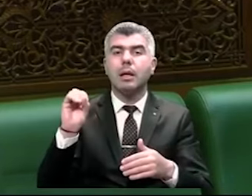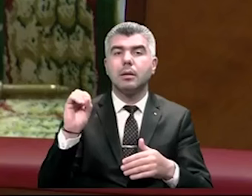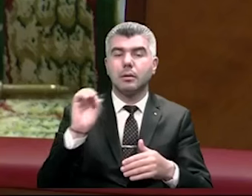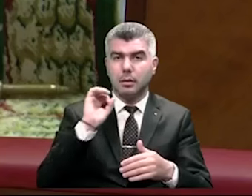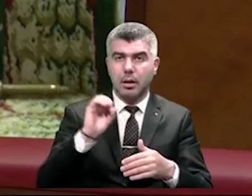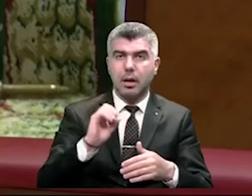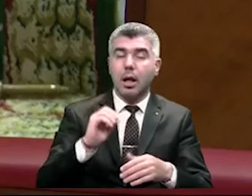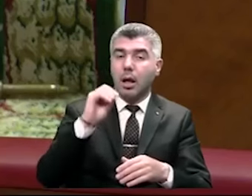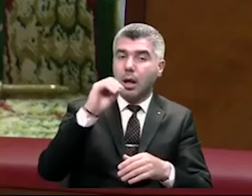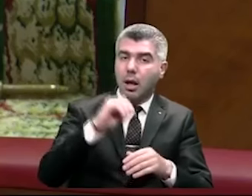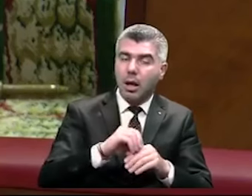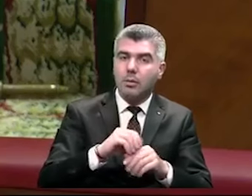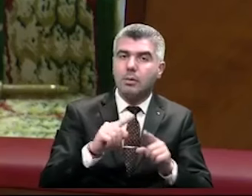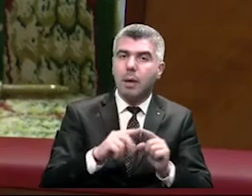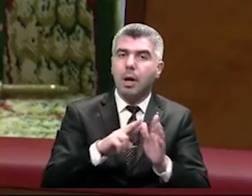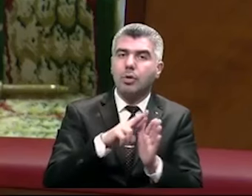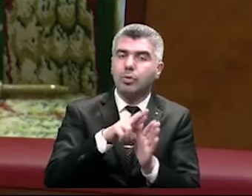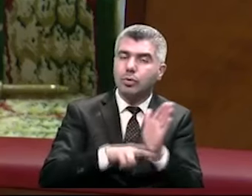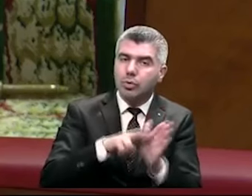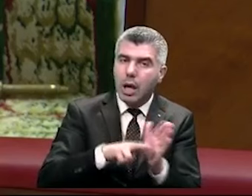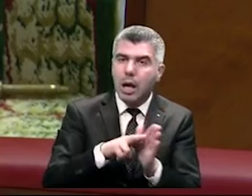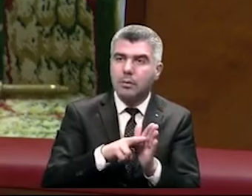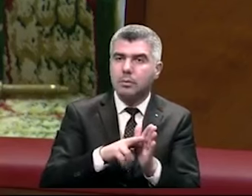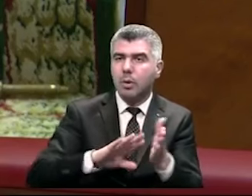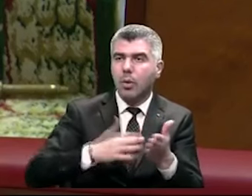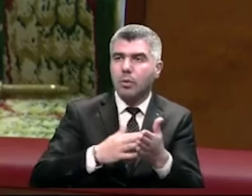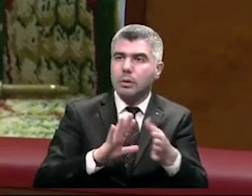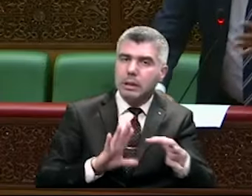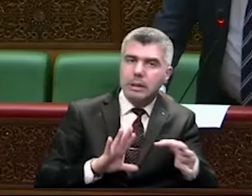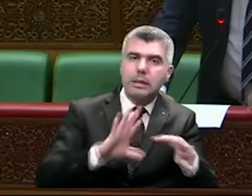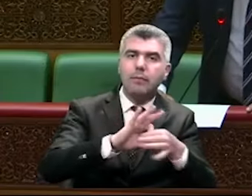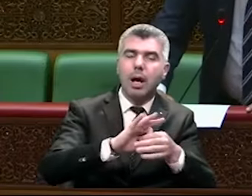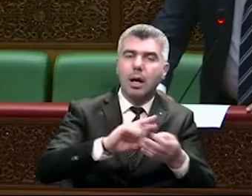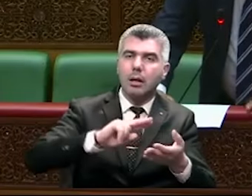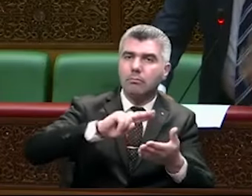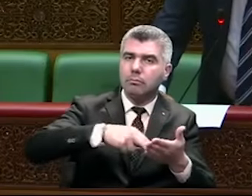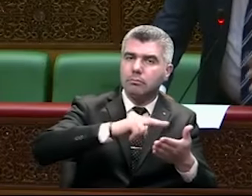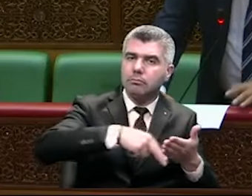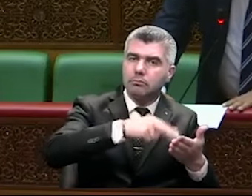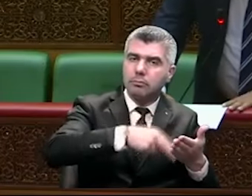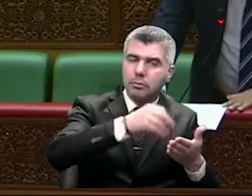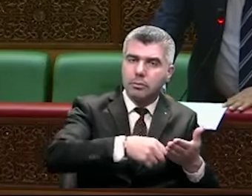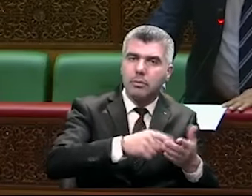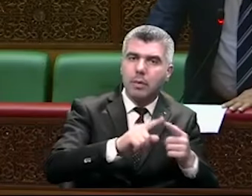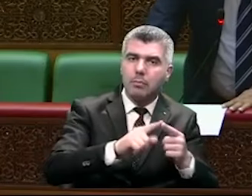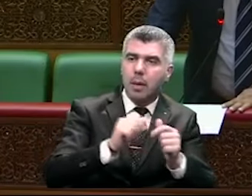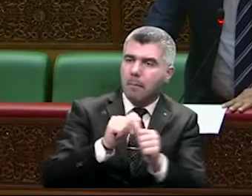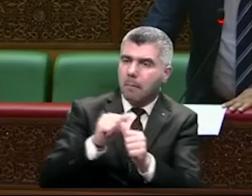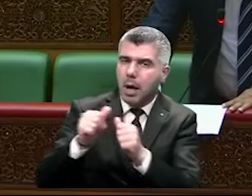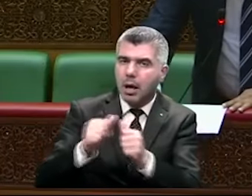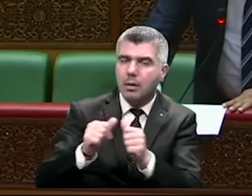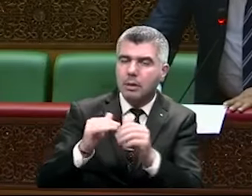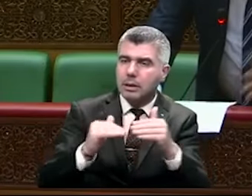مقاربتك مع مع الجهات هذه المقاربه الاتفاقيه اللي تهدف الى فك العزله ومحاربه